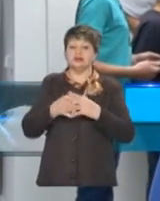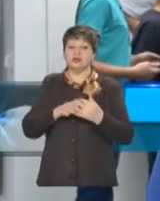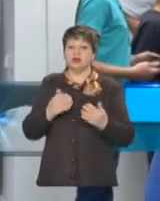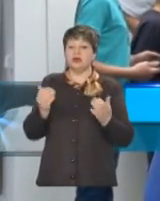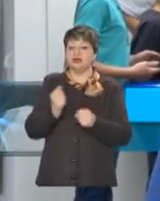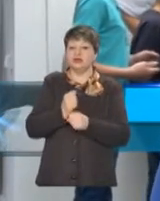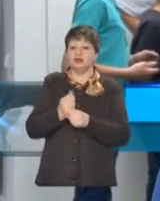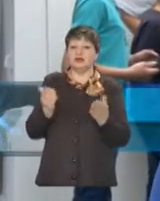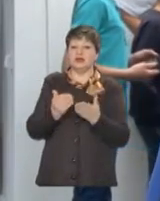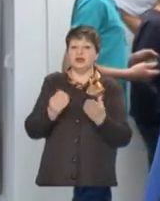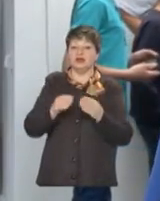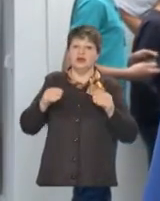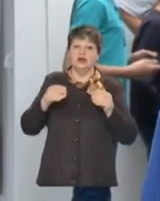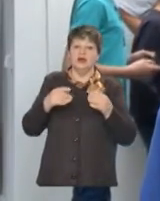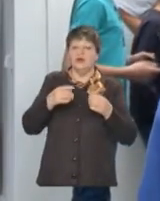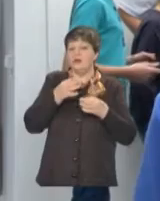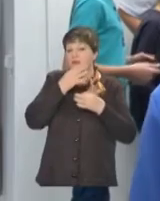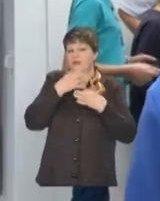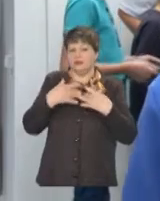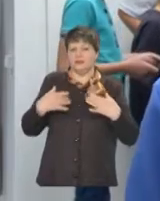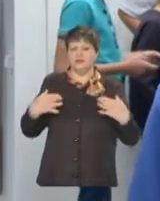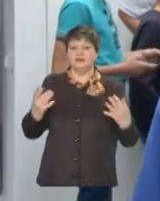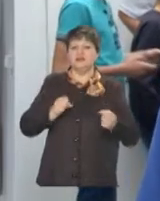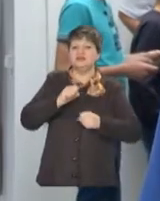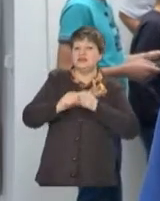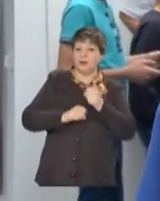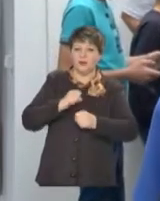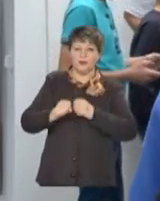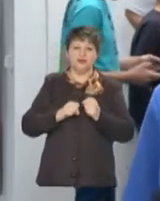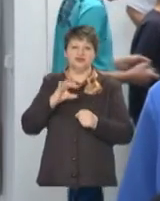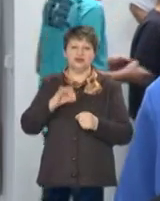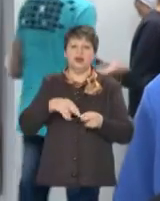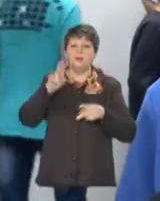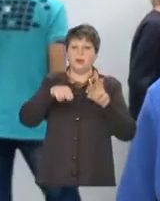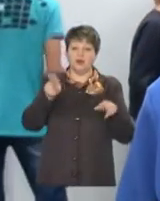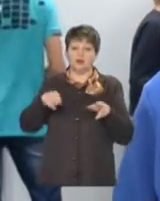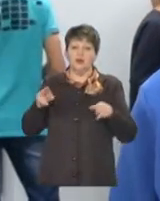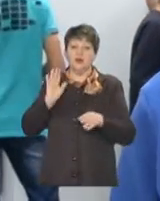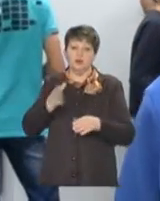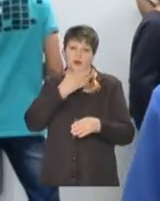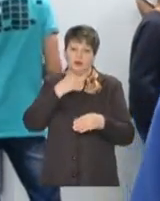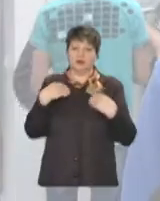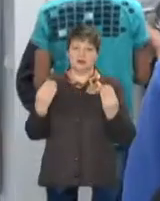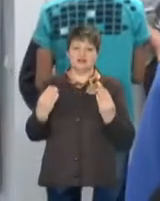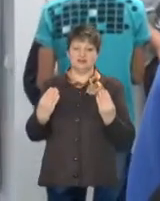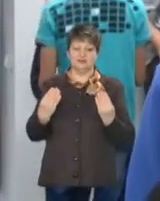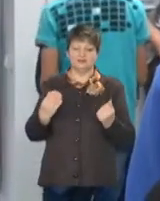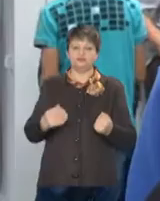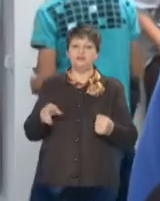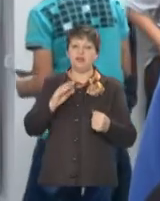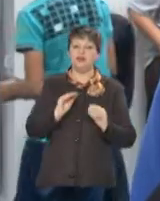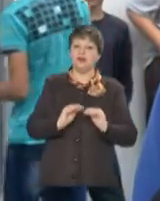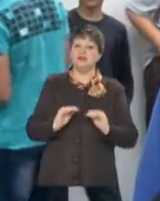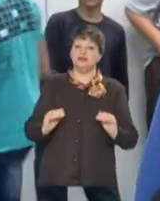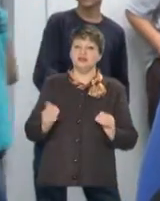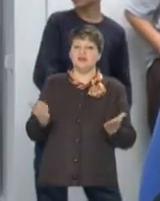робити якісь прикраси на землі, наприклад, всяких звірушок, і потім фарбою розмальовувати, і воно буде красиво. Також для